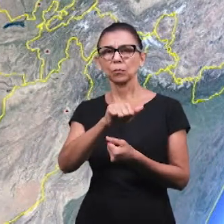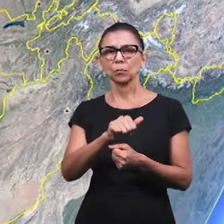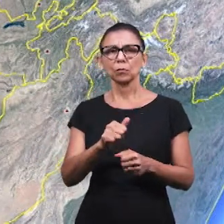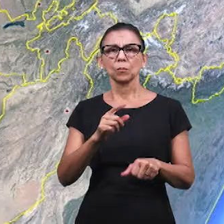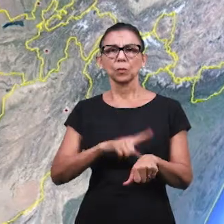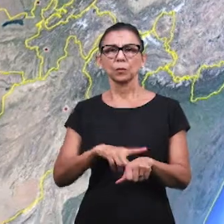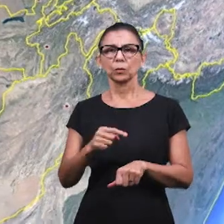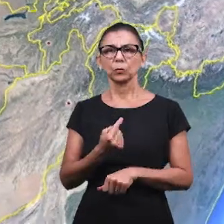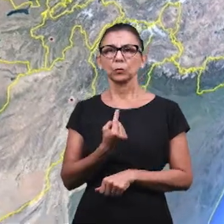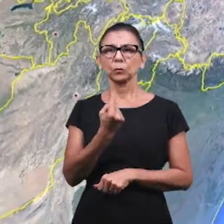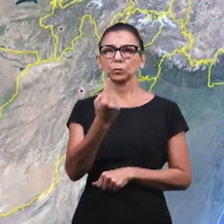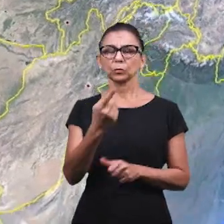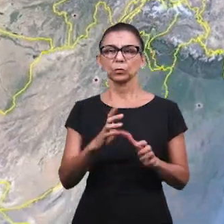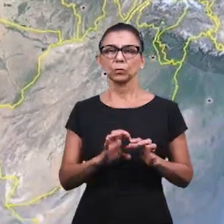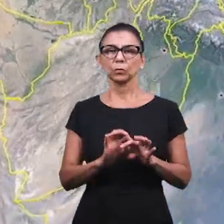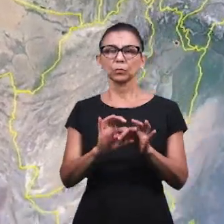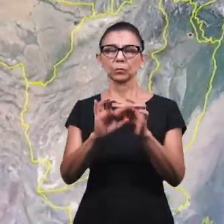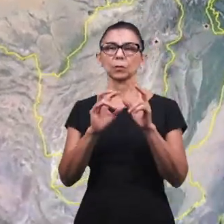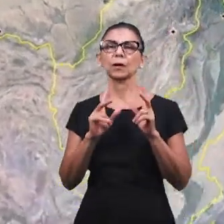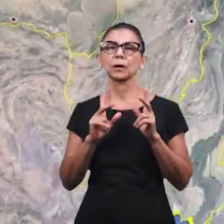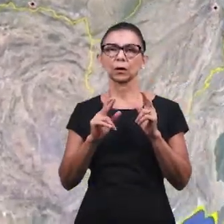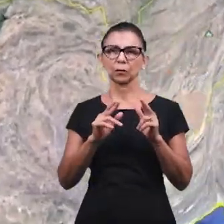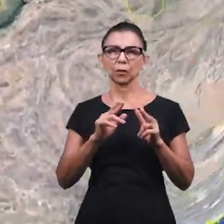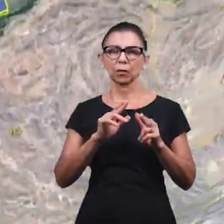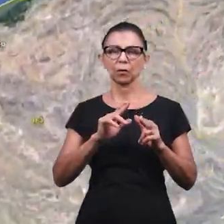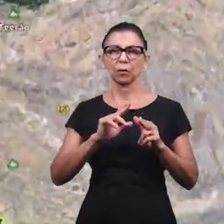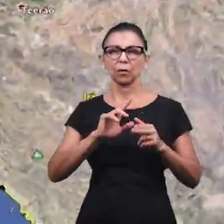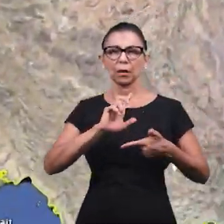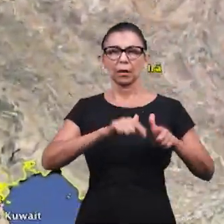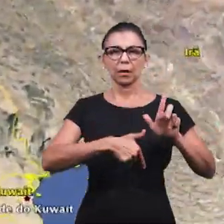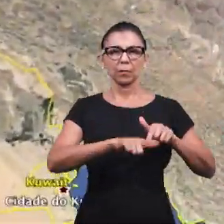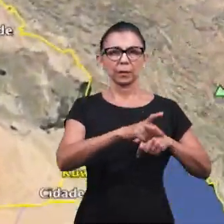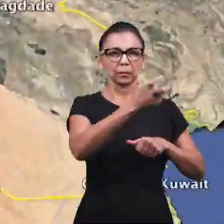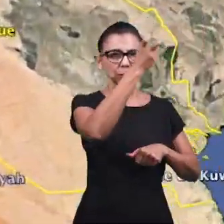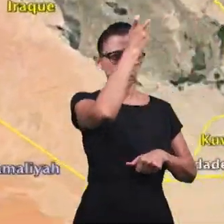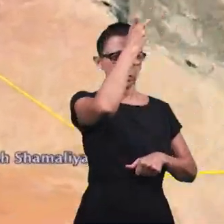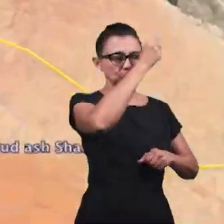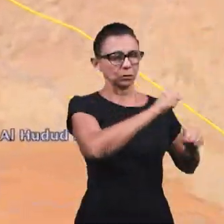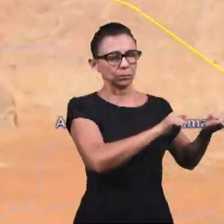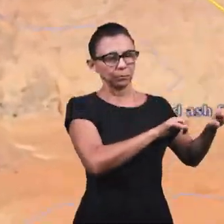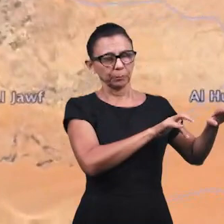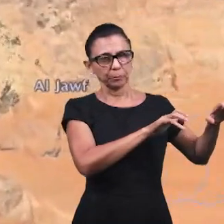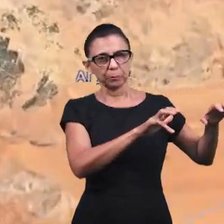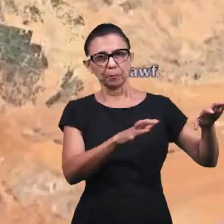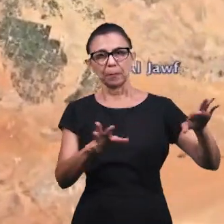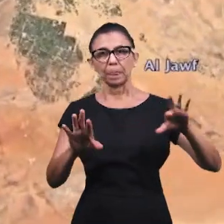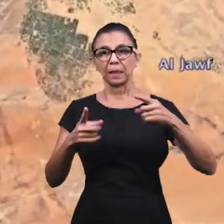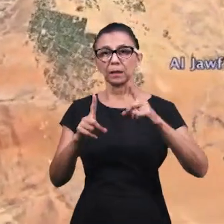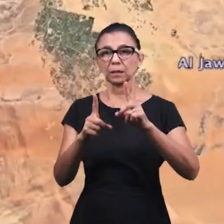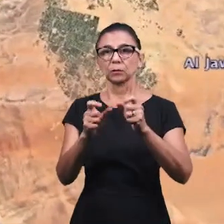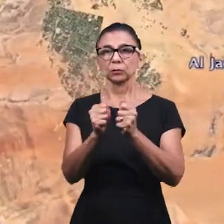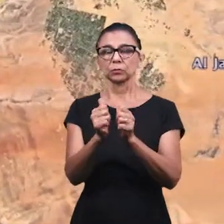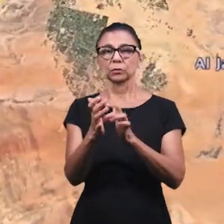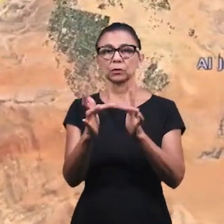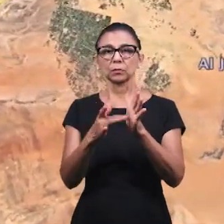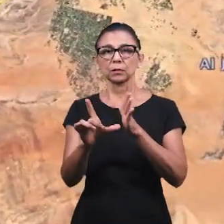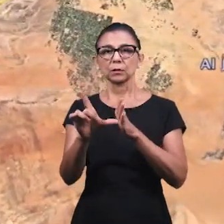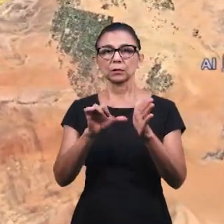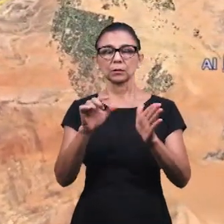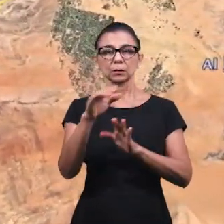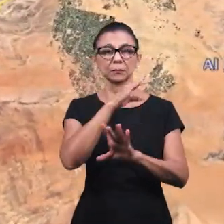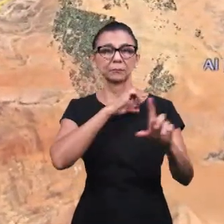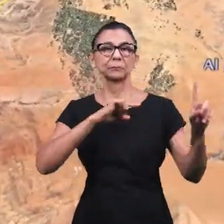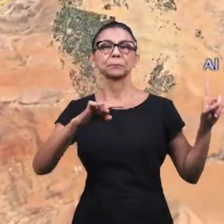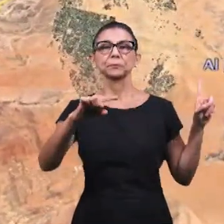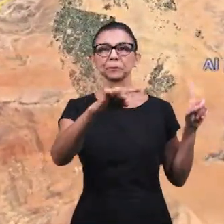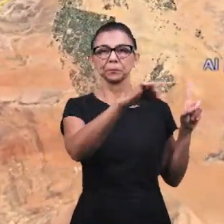moment d'unité et de communion, comme l'ont vécu les Hébreux à leur sortie d'Égypte et les disciples avec le Seigneur Jésus